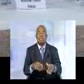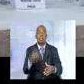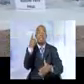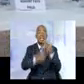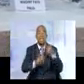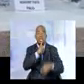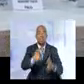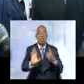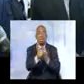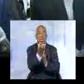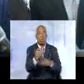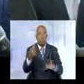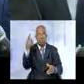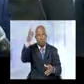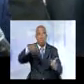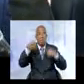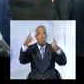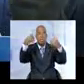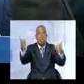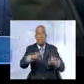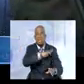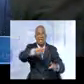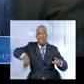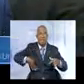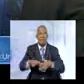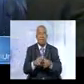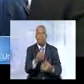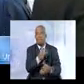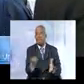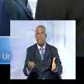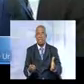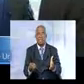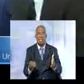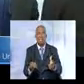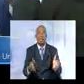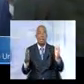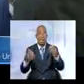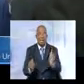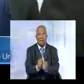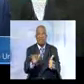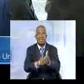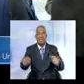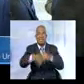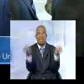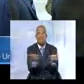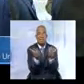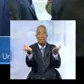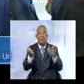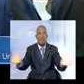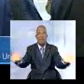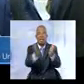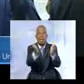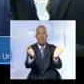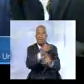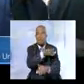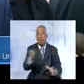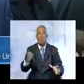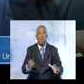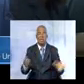d'une appropriation nationale. Les communes, à travers le FISU, voudrait encourager les